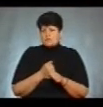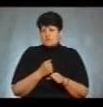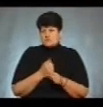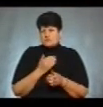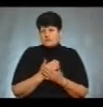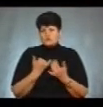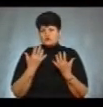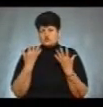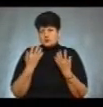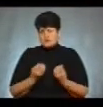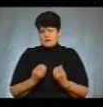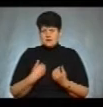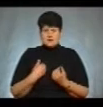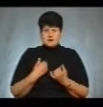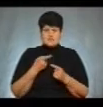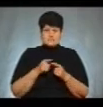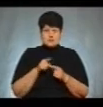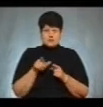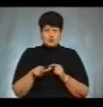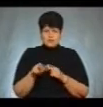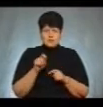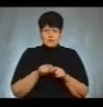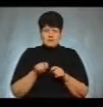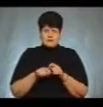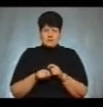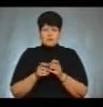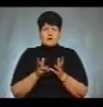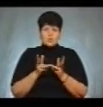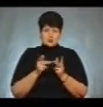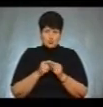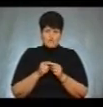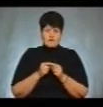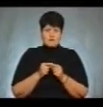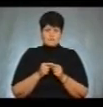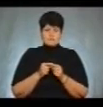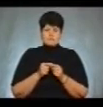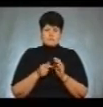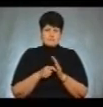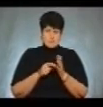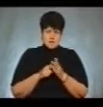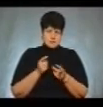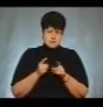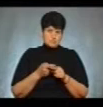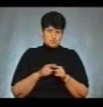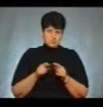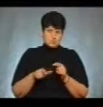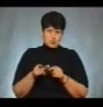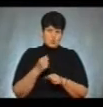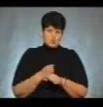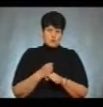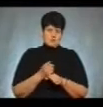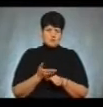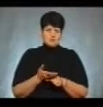на сьогоднішній день якраз оці дороги перевіряла Рахункова палата, і дійсно ці дороги зроблені,